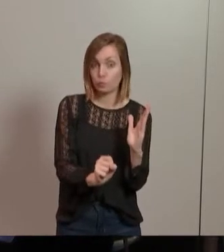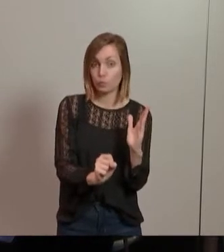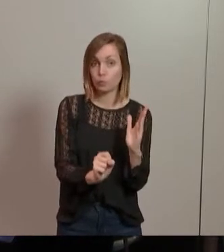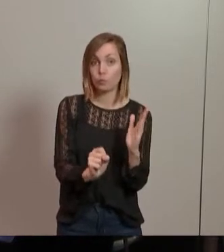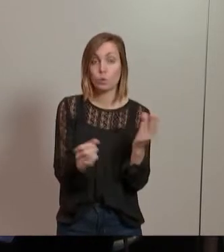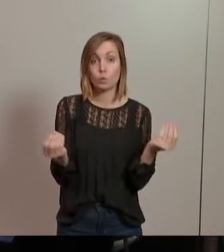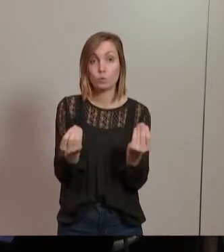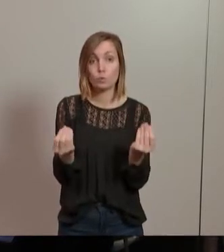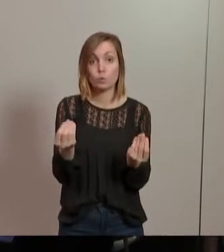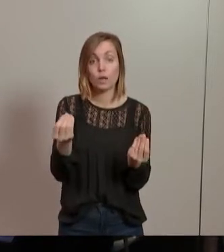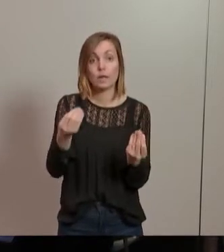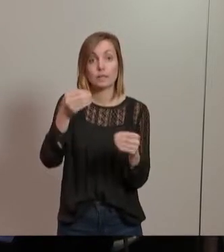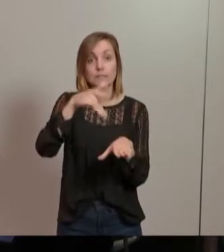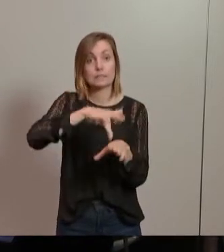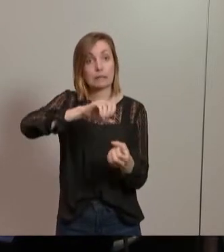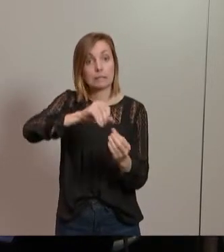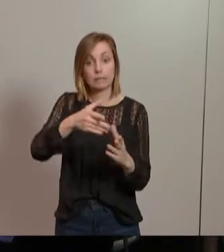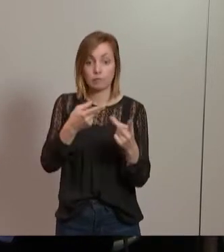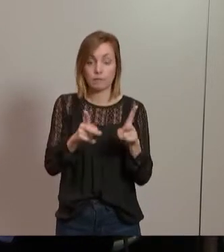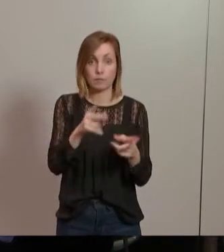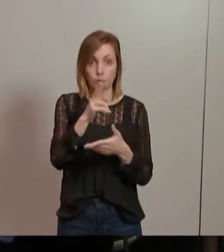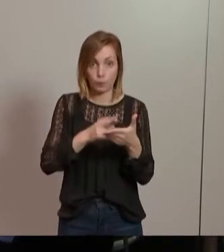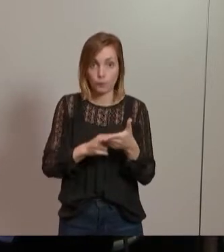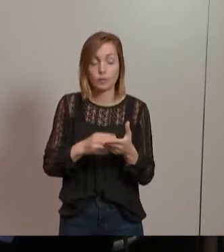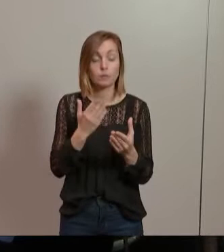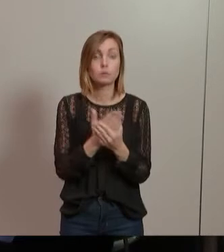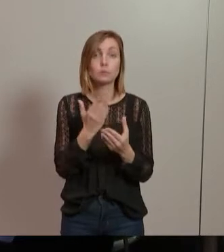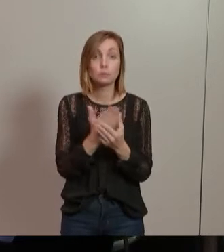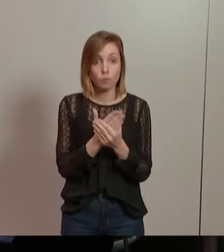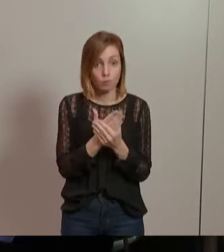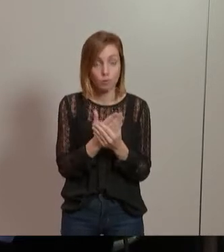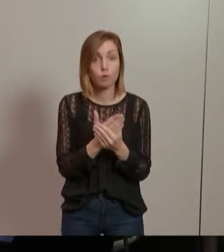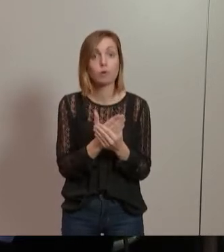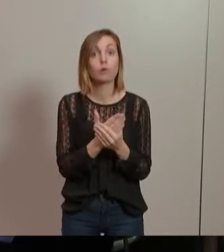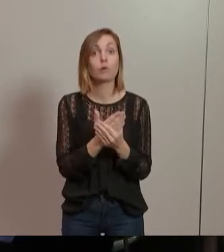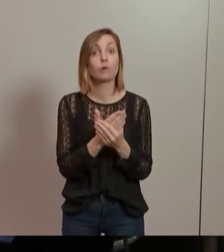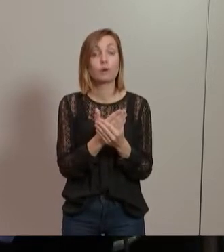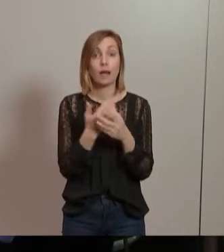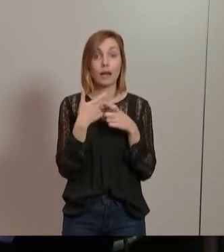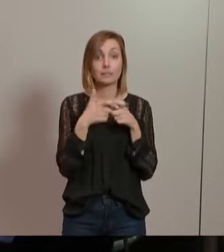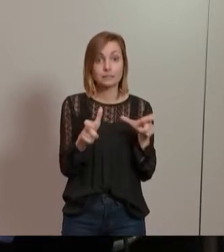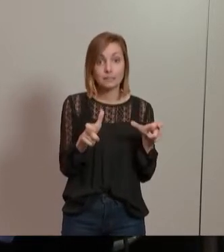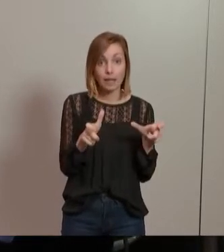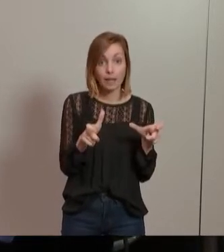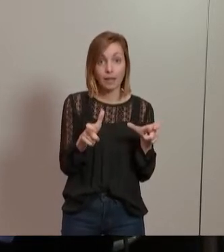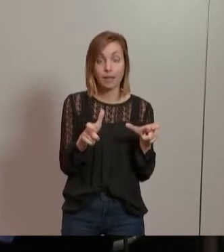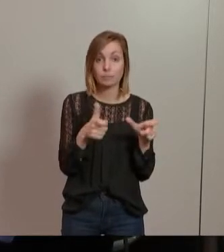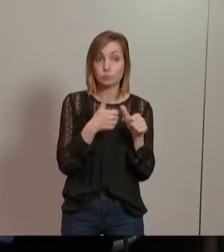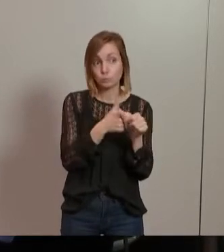le site internet de la ville. À noter que ce document sera accessible au sens de la